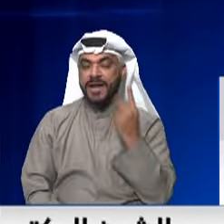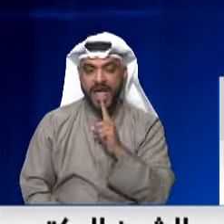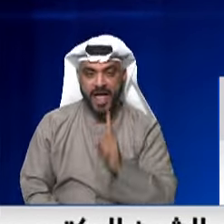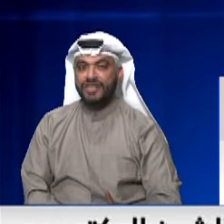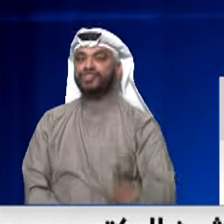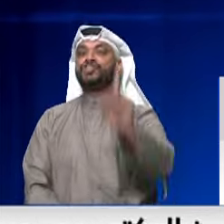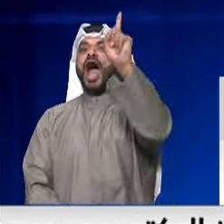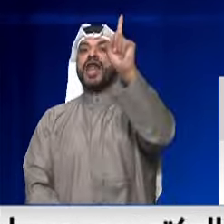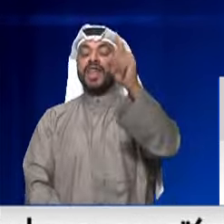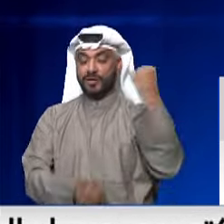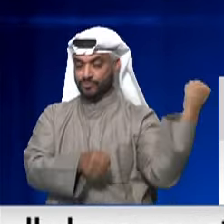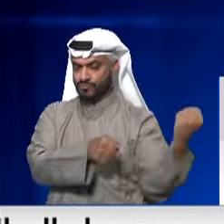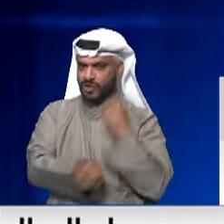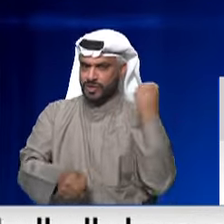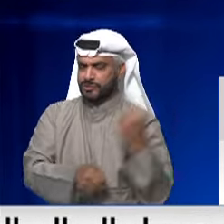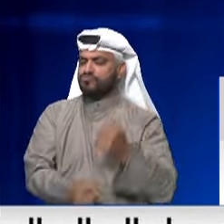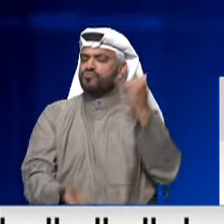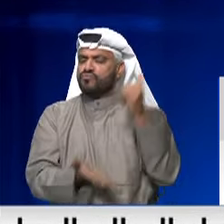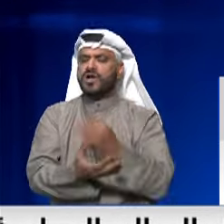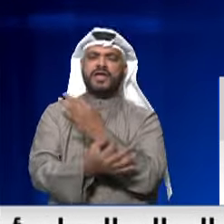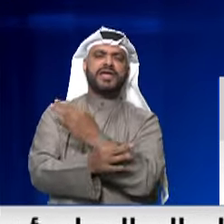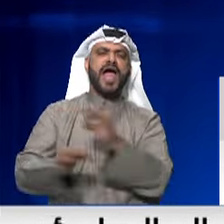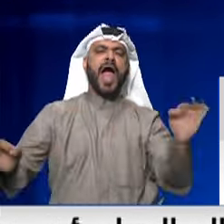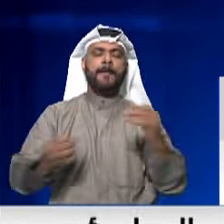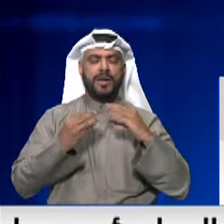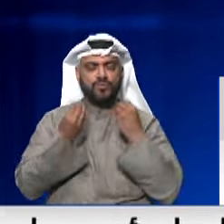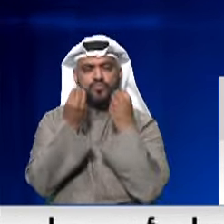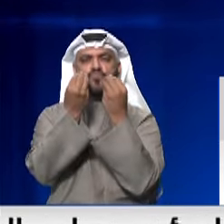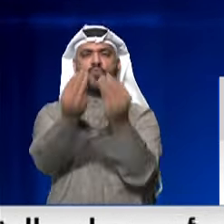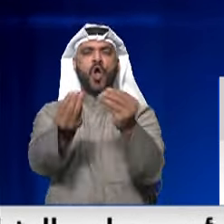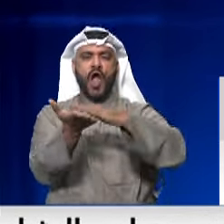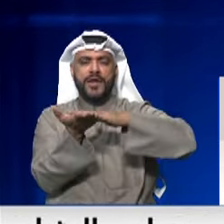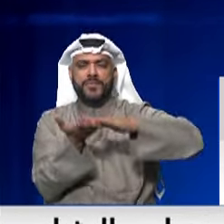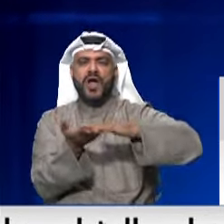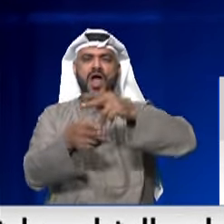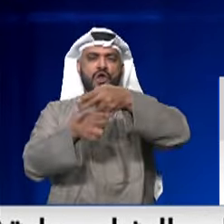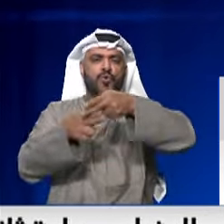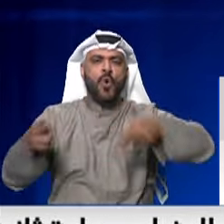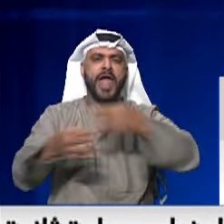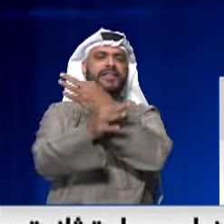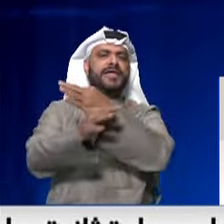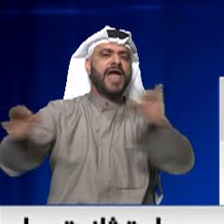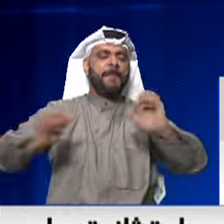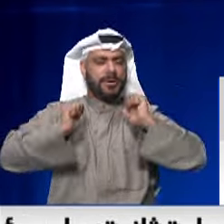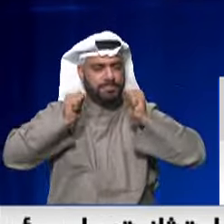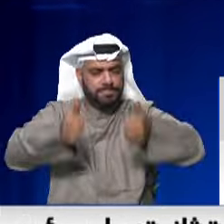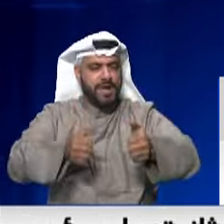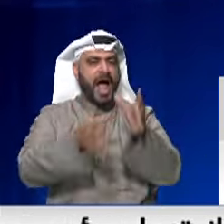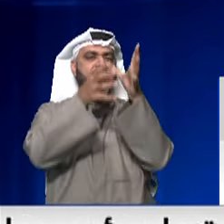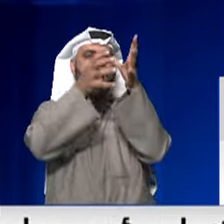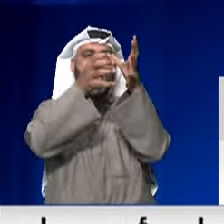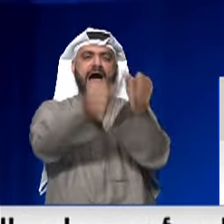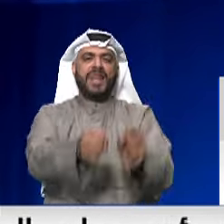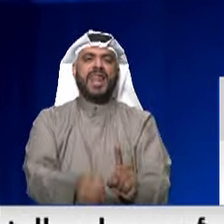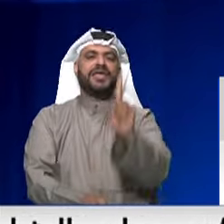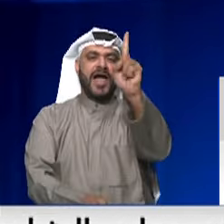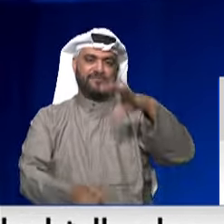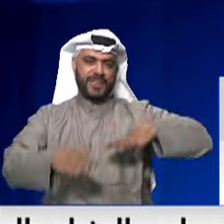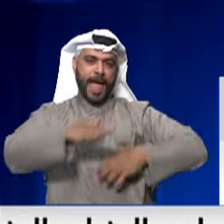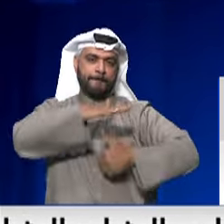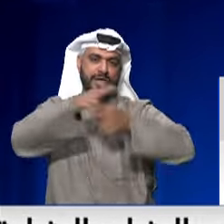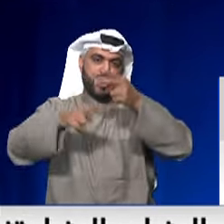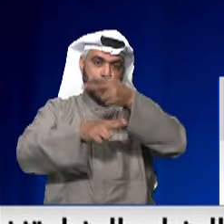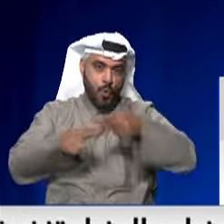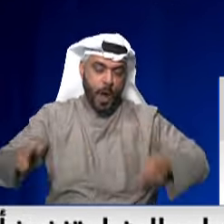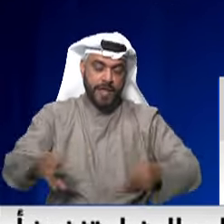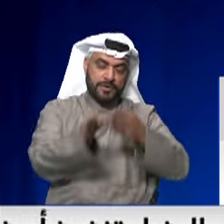يعيننا على القيام بمسؤولياتها لرعاية مصالح البلاد والمواطنين، وأن يحفظ سموكم برعايته